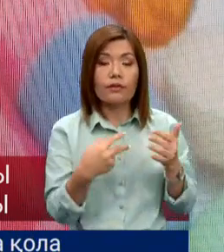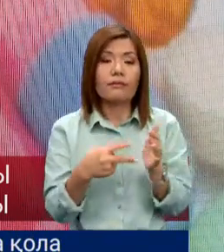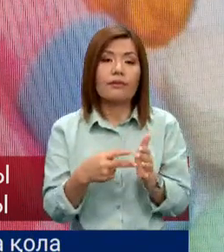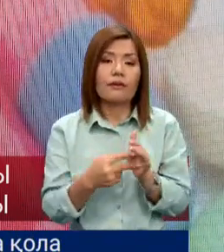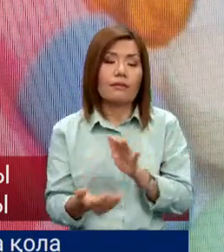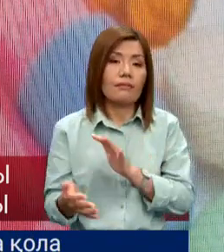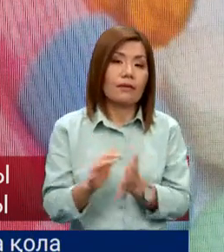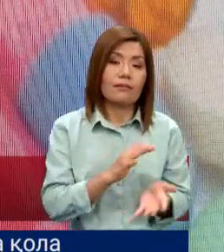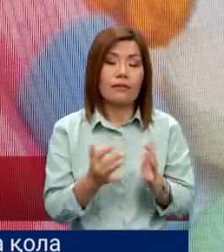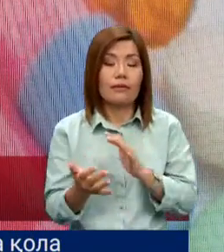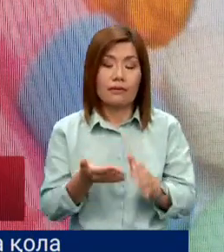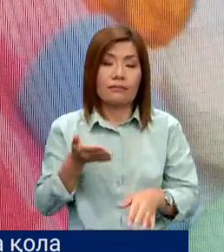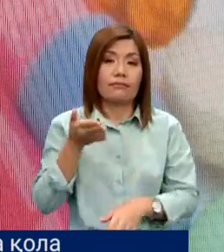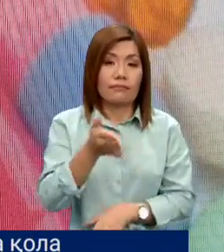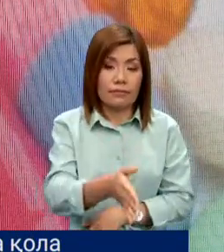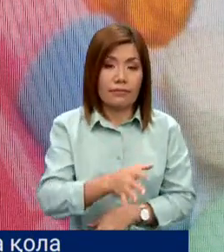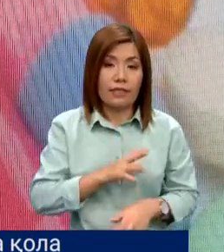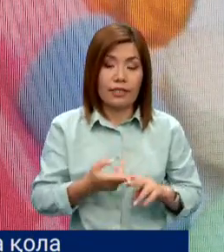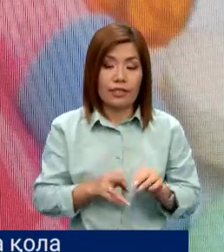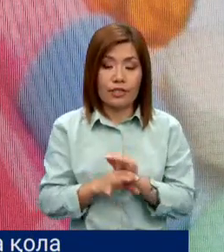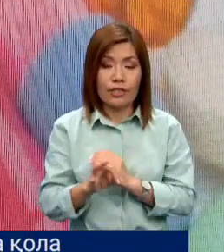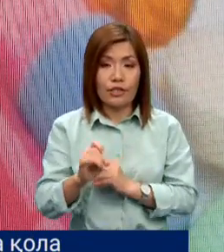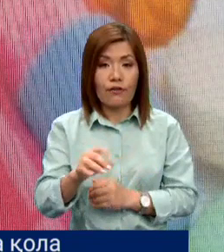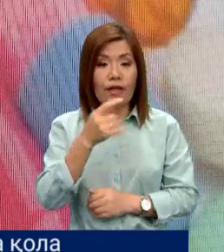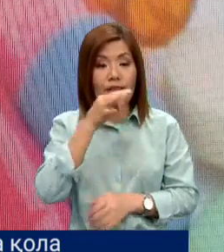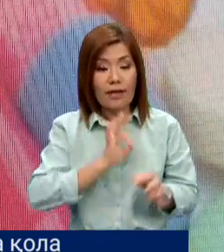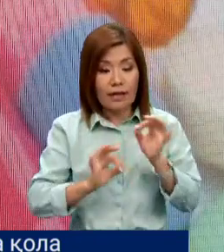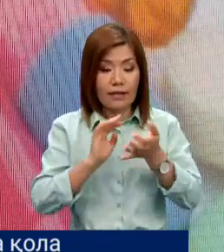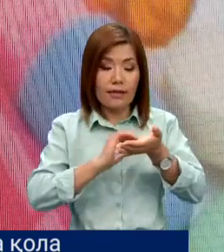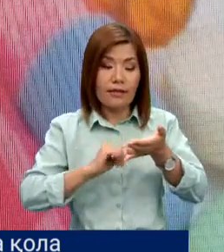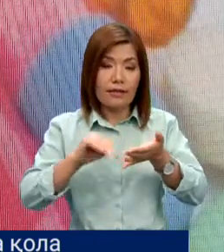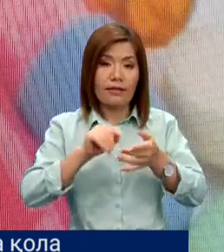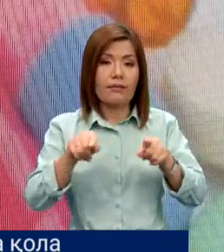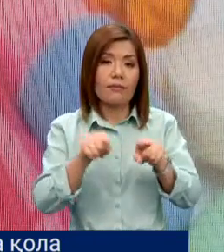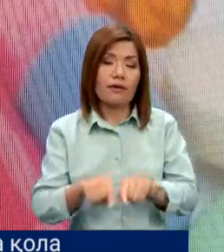мың құбылтып әрең кірісті. Енді дәрі-дәрмектерді таңбалауда осы